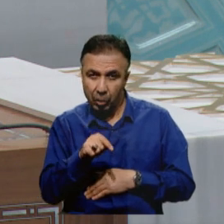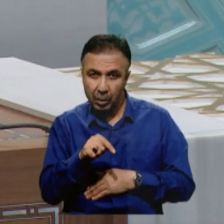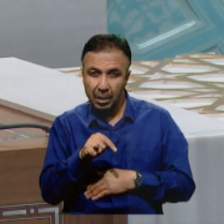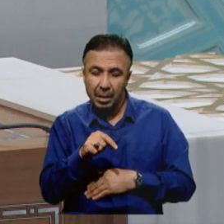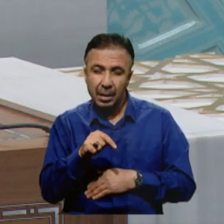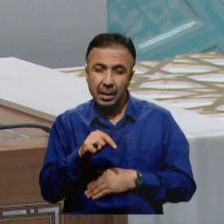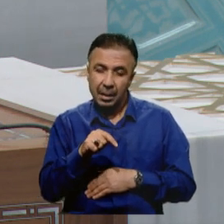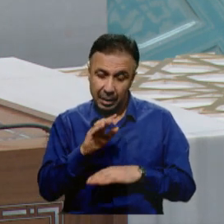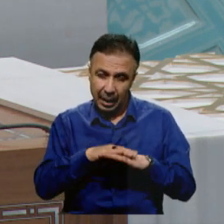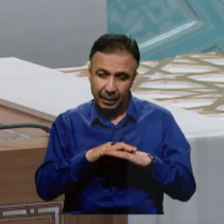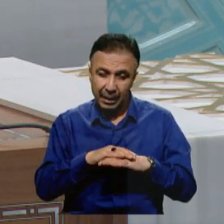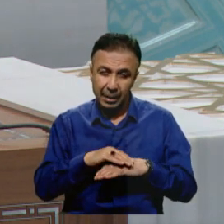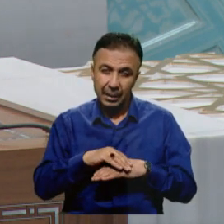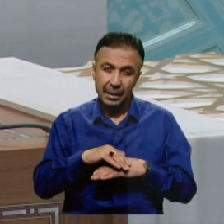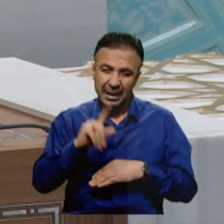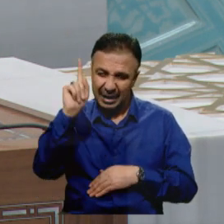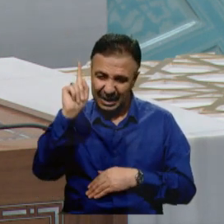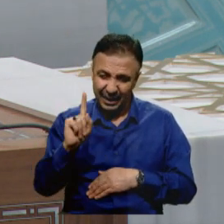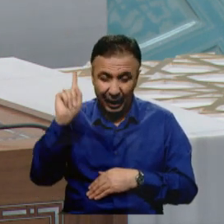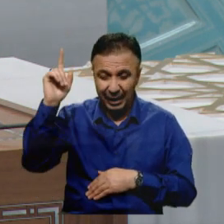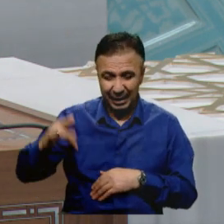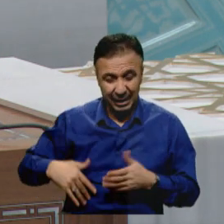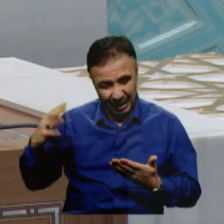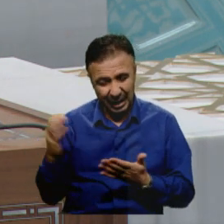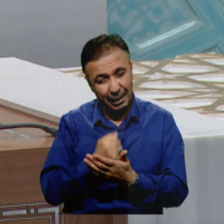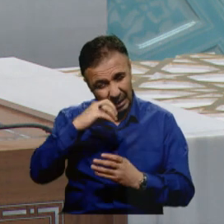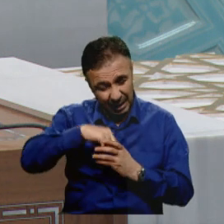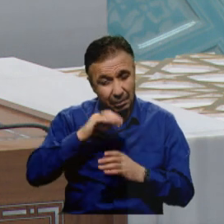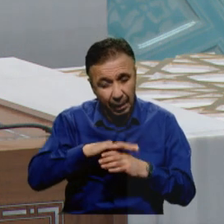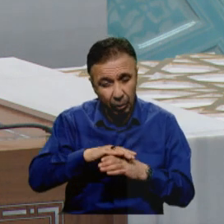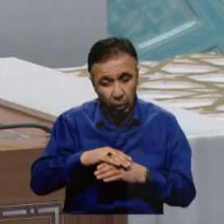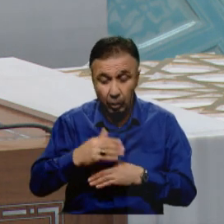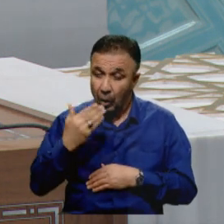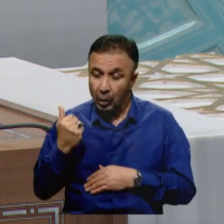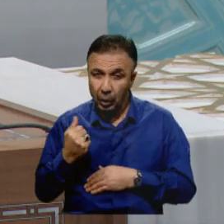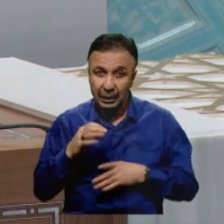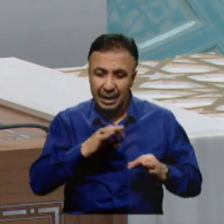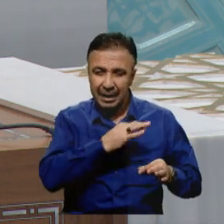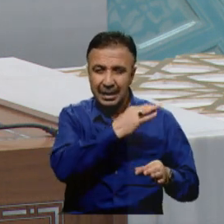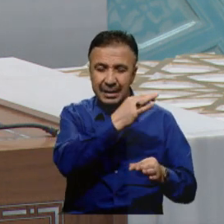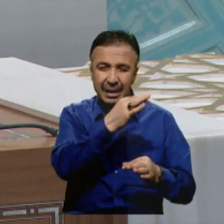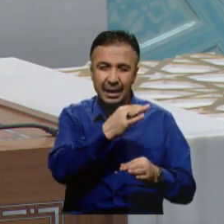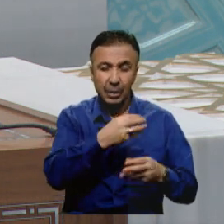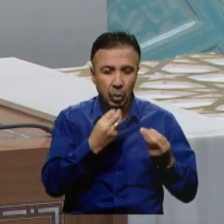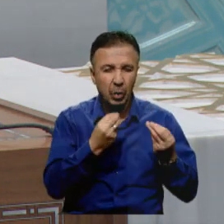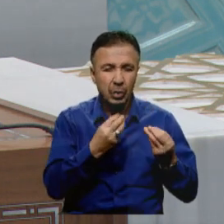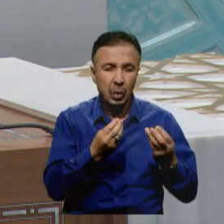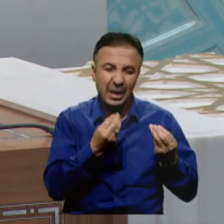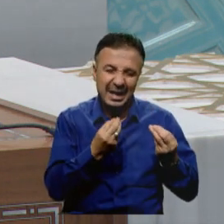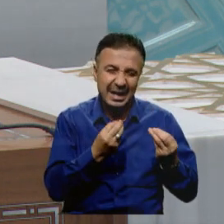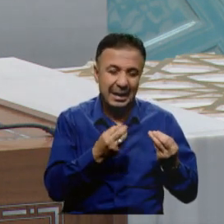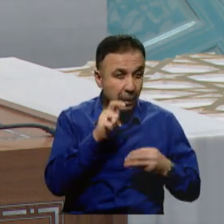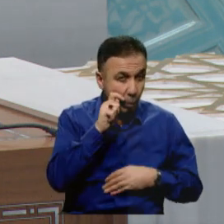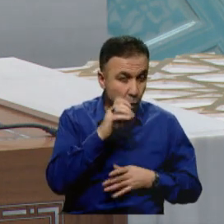sırf Allah rızası için mi yapıyorum? Yoksa insanlara, efendim çok iyi insan, iyi Müslüman, çok